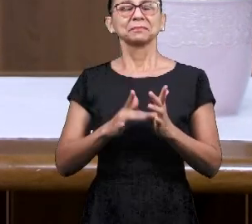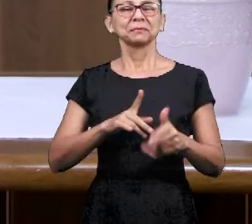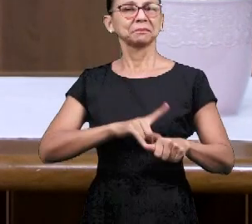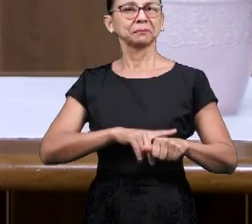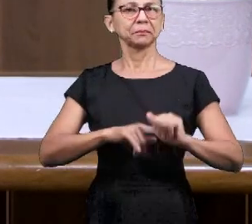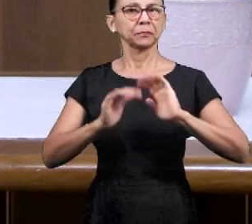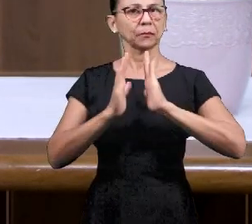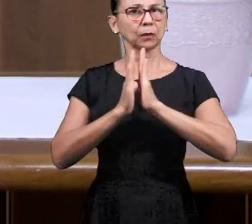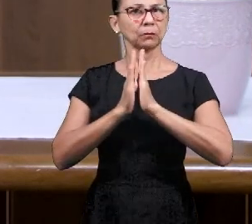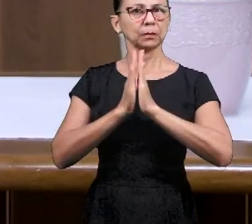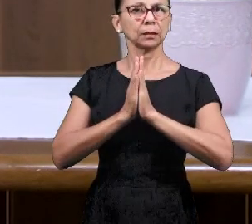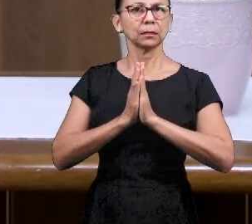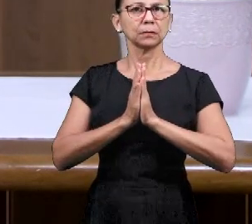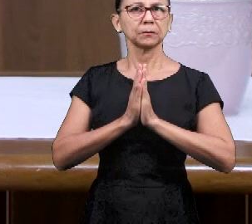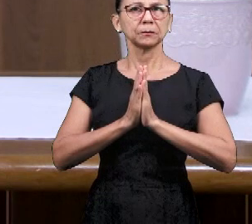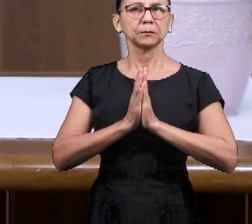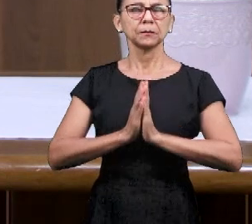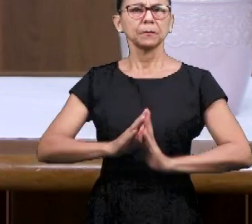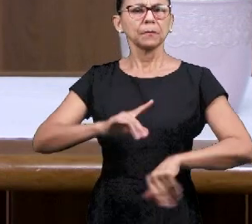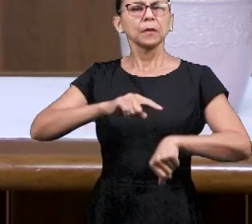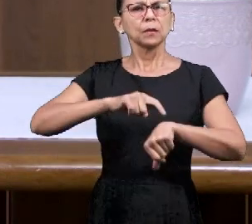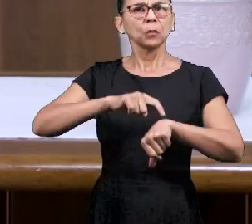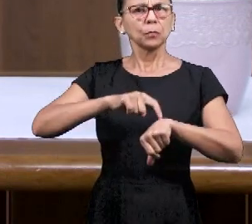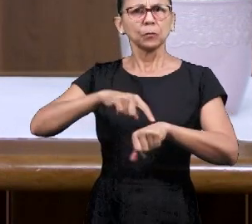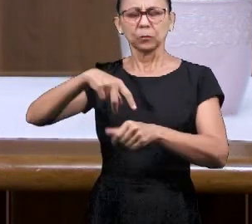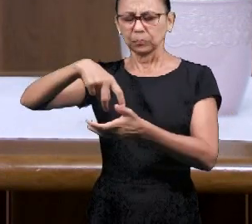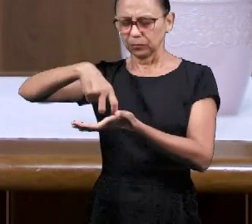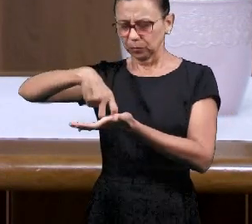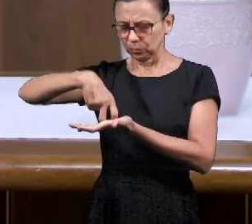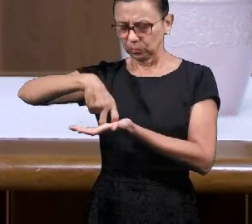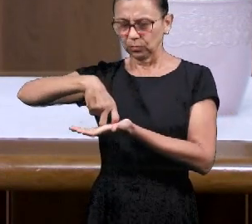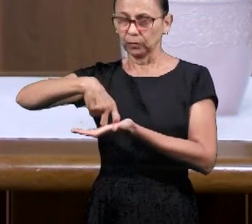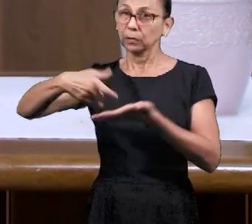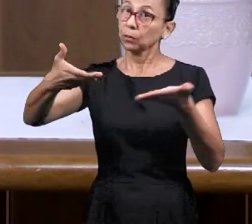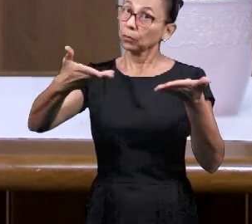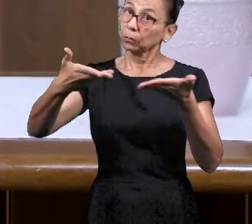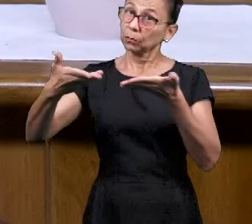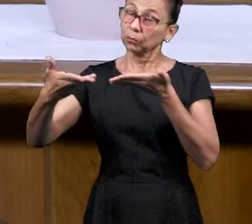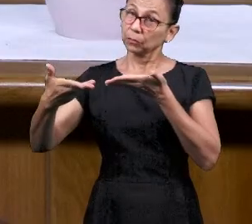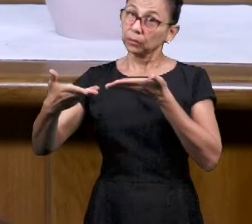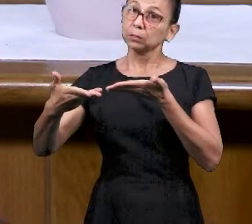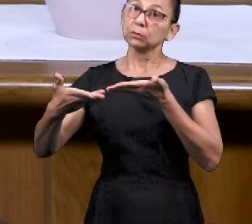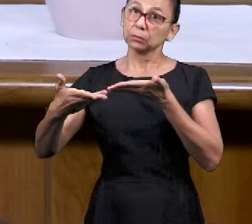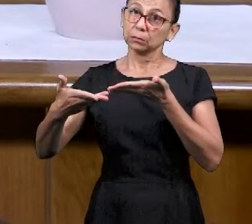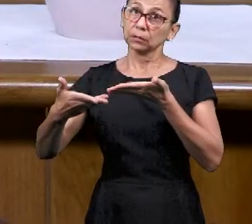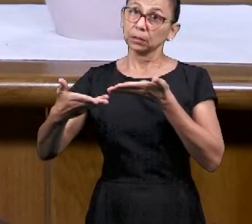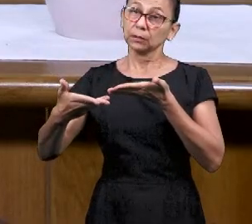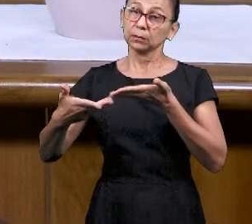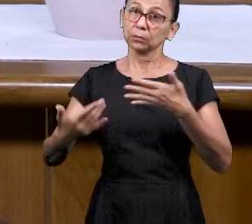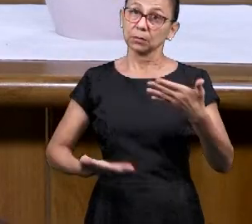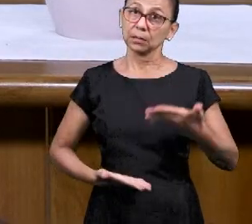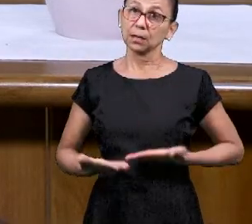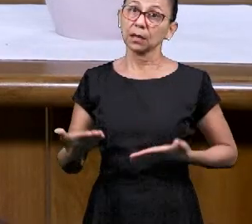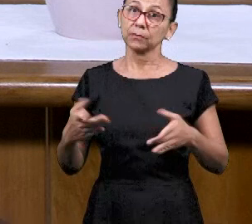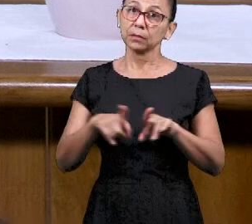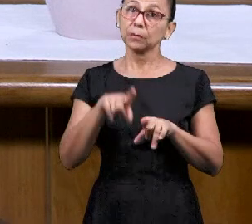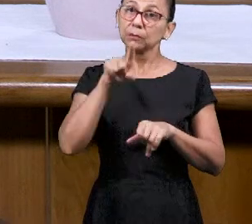prier. Dans ce moment de prière que nous allons faire à genoux, j'invite même les frères et vous qui nous